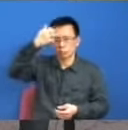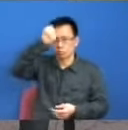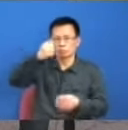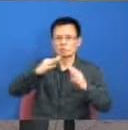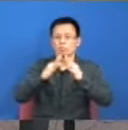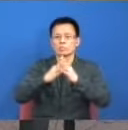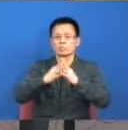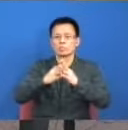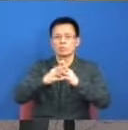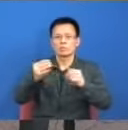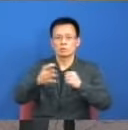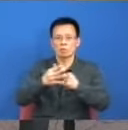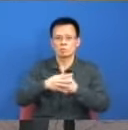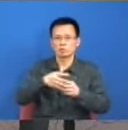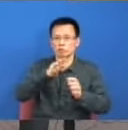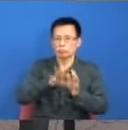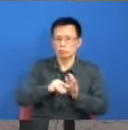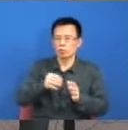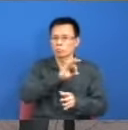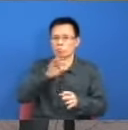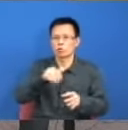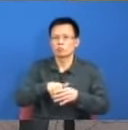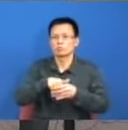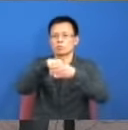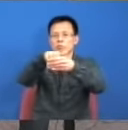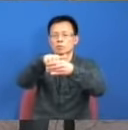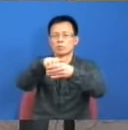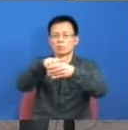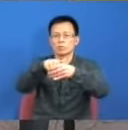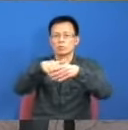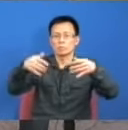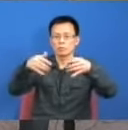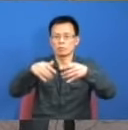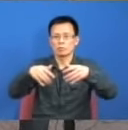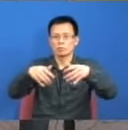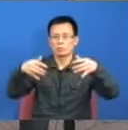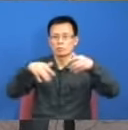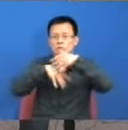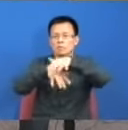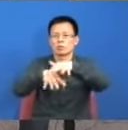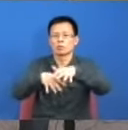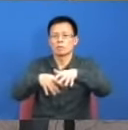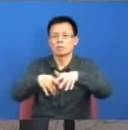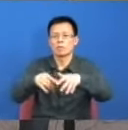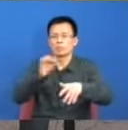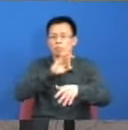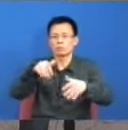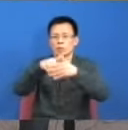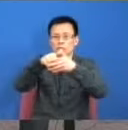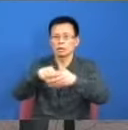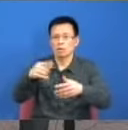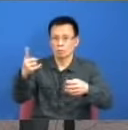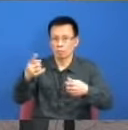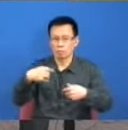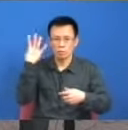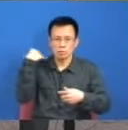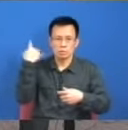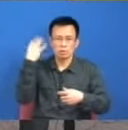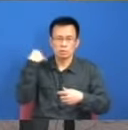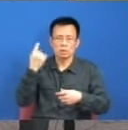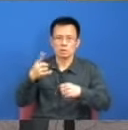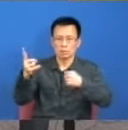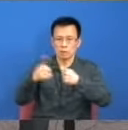我哋亦都係故意咧就係冇申請呢個係公眾集會嘅牌照嘅。咁啊，嗰時候我哋係第一堆咧係俾呢個